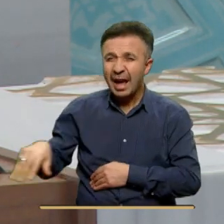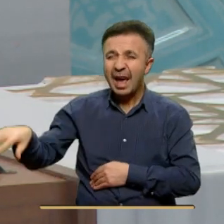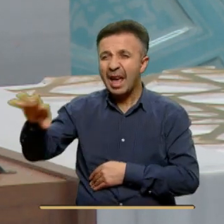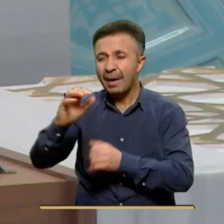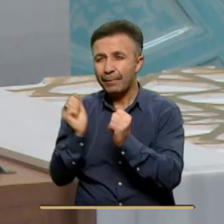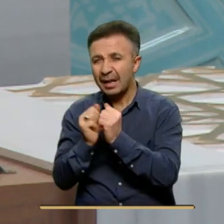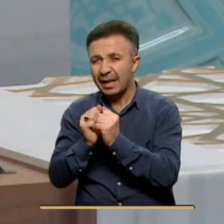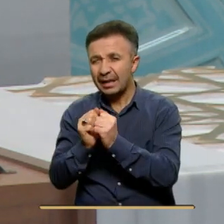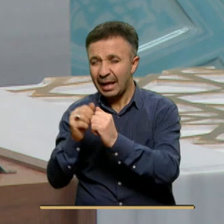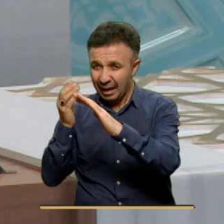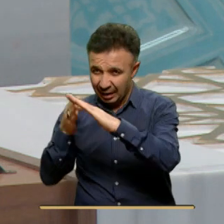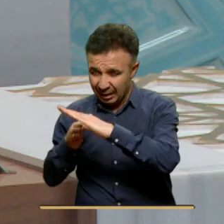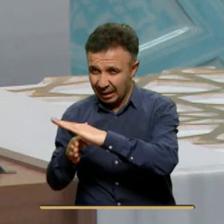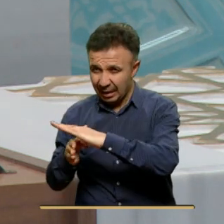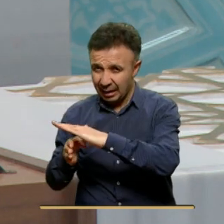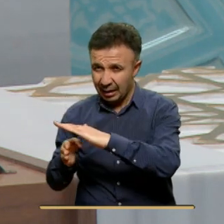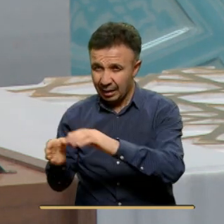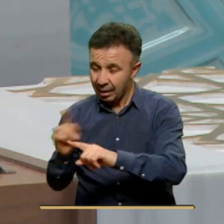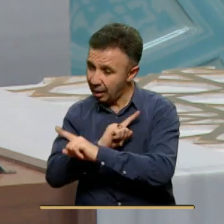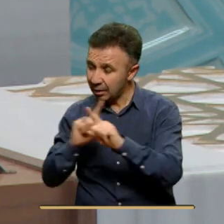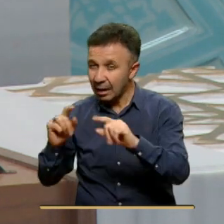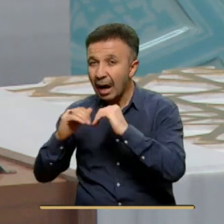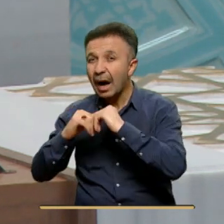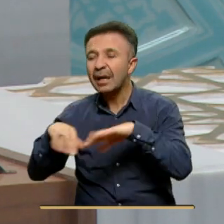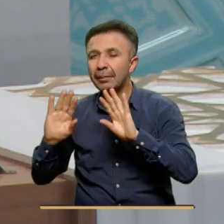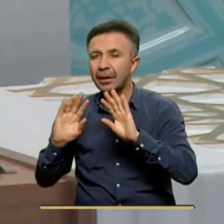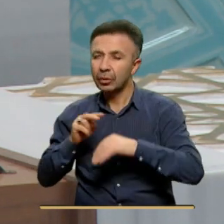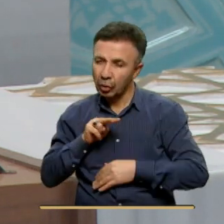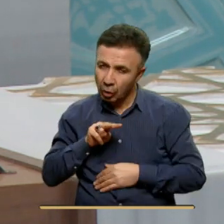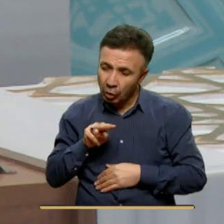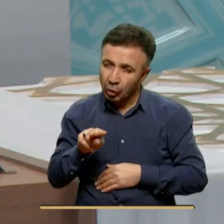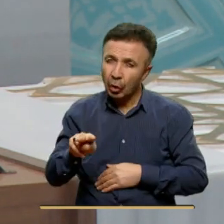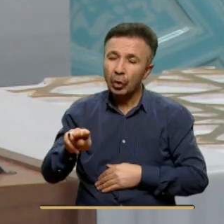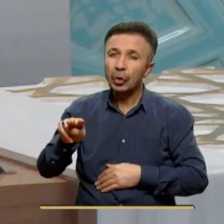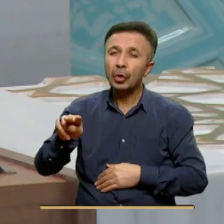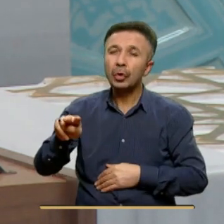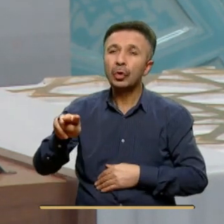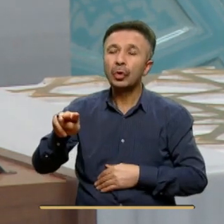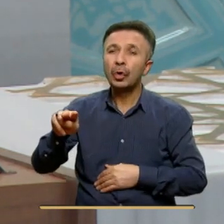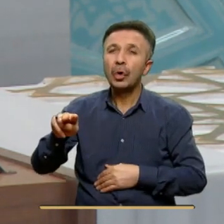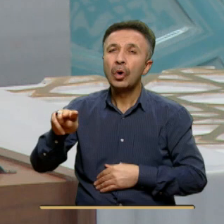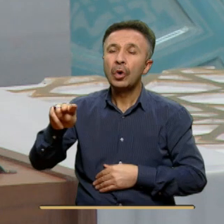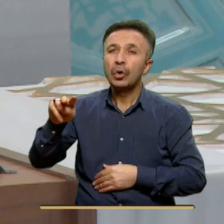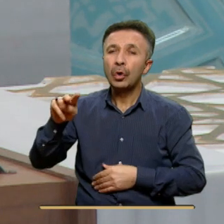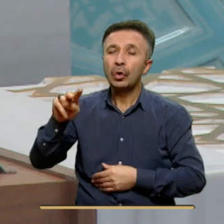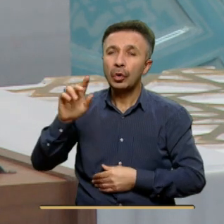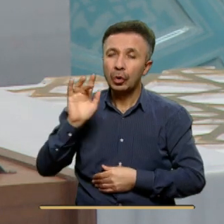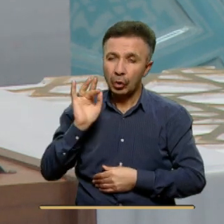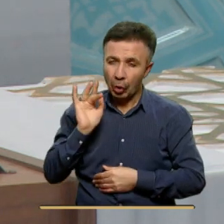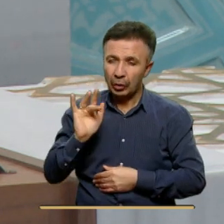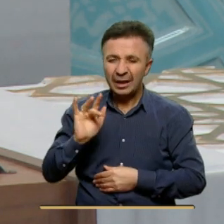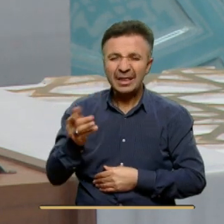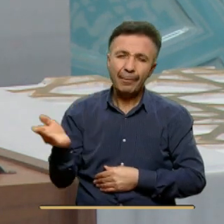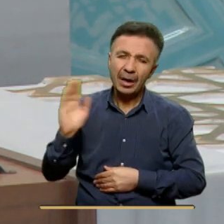Sakın ayrılmayın. Yolun ortasında başka uyarıcılar da bulunmakta ve